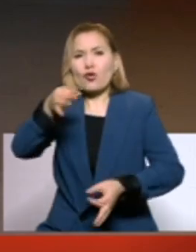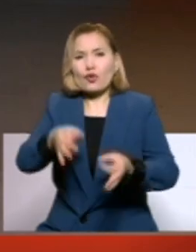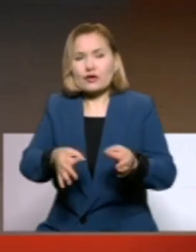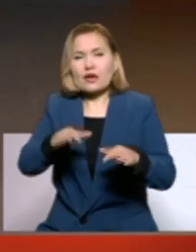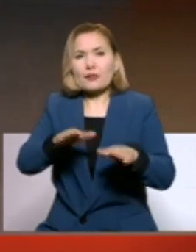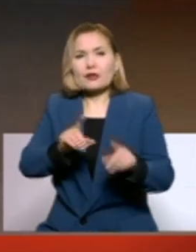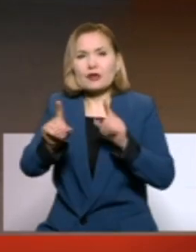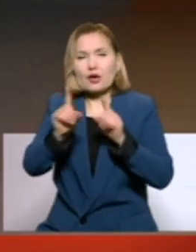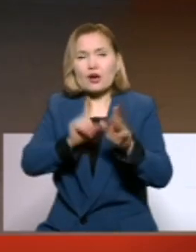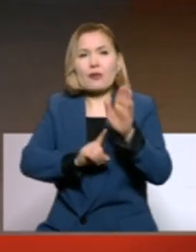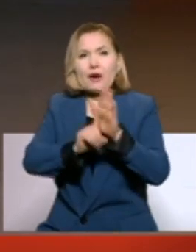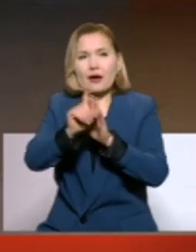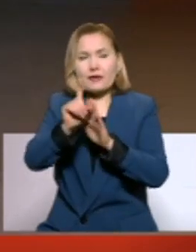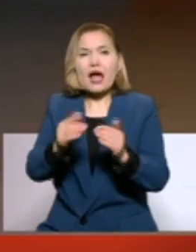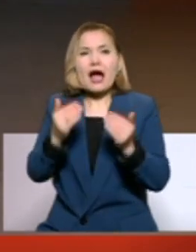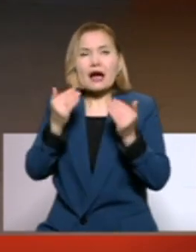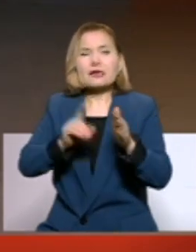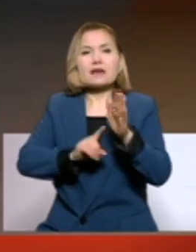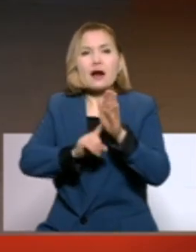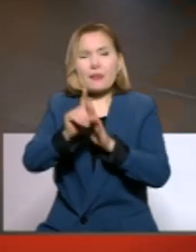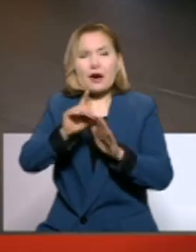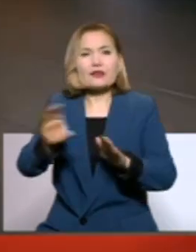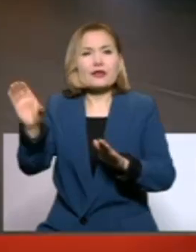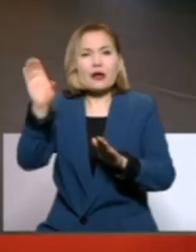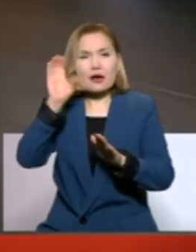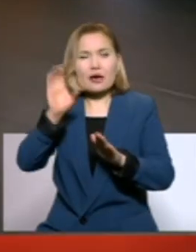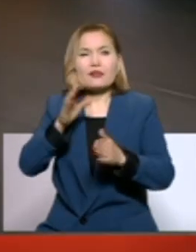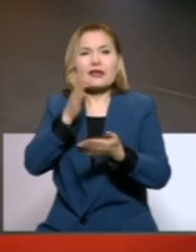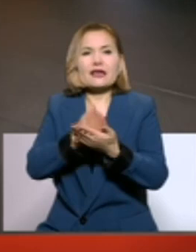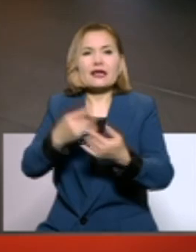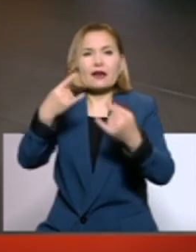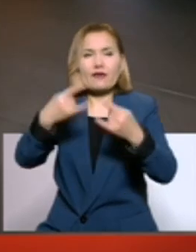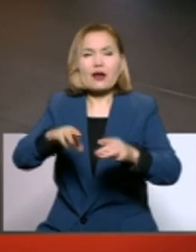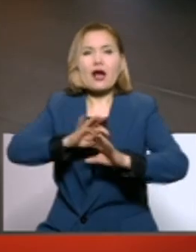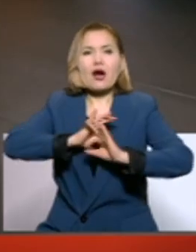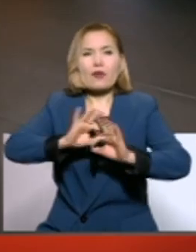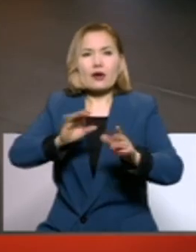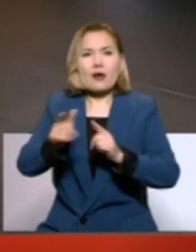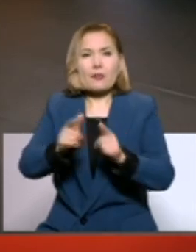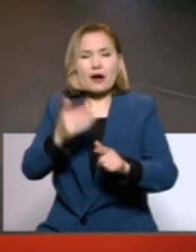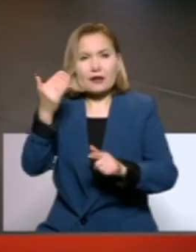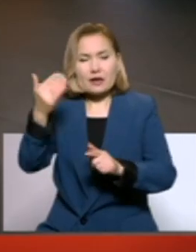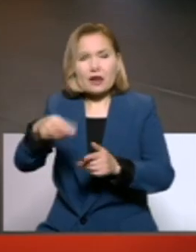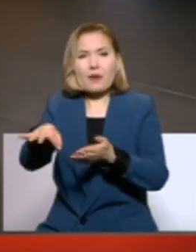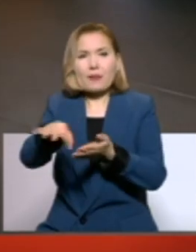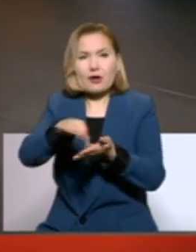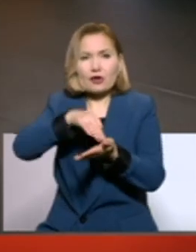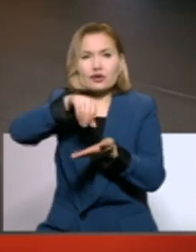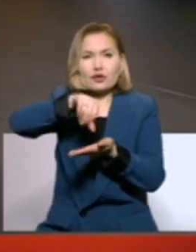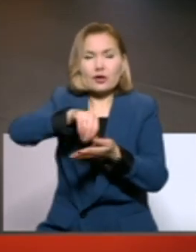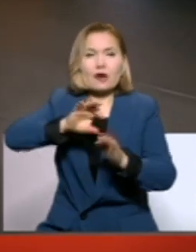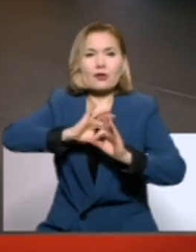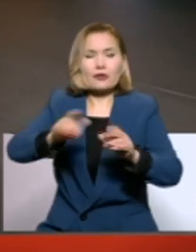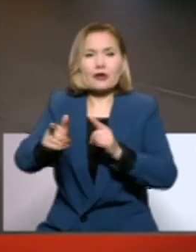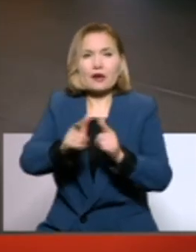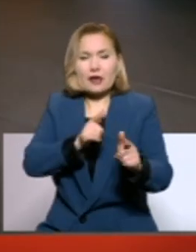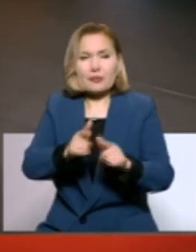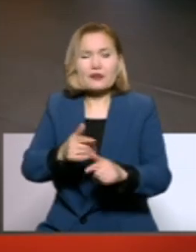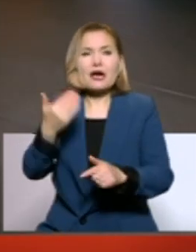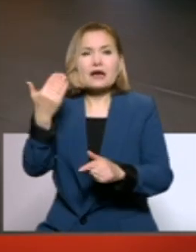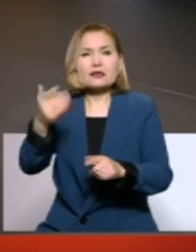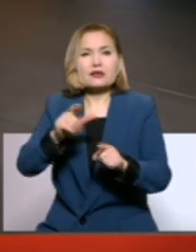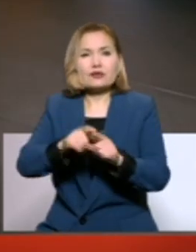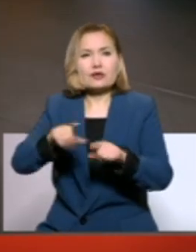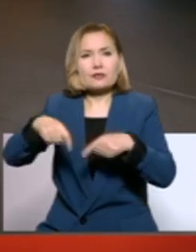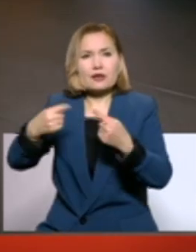сотында өтеді. Дәл қазір басталып жатқан тыңдалымнан тікелей эфирге әріптесім Самал Қабышева шығуға әзір. Самал, қайырлы күн, сіз